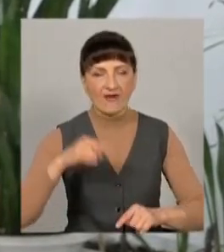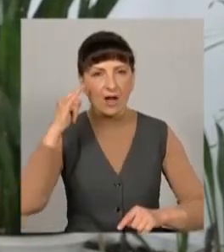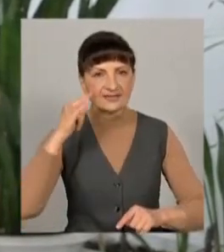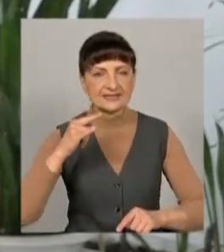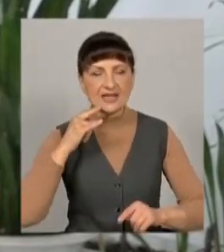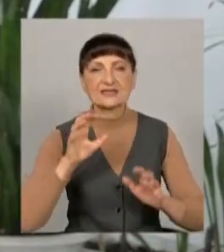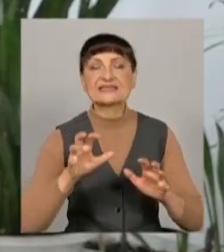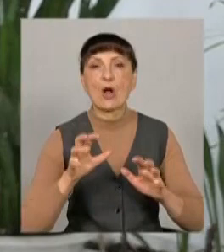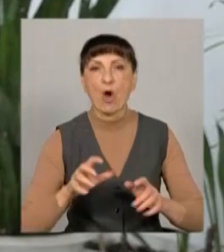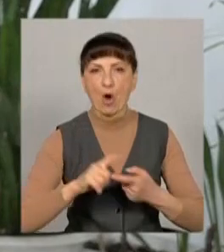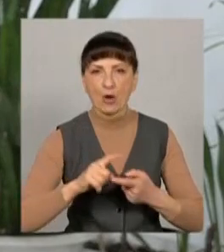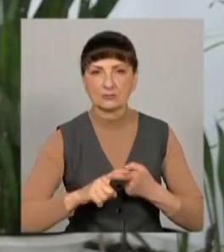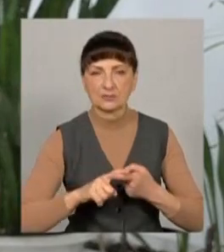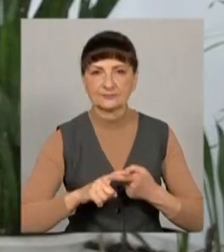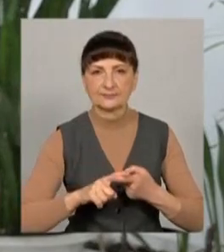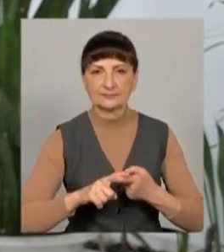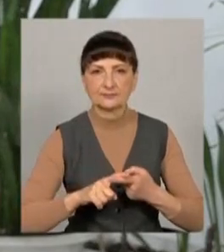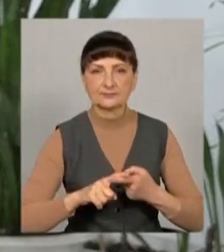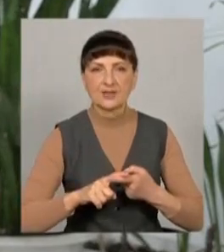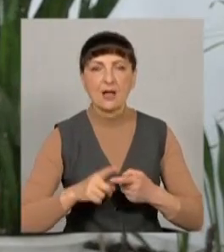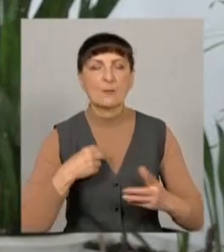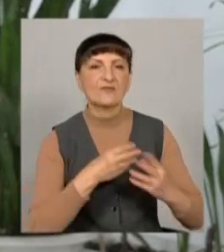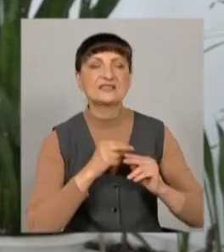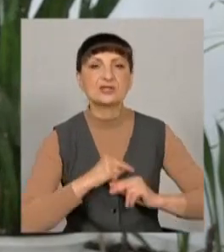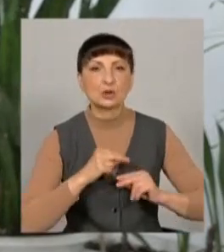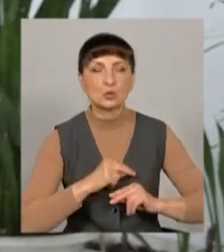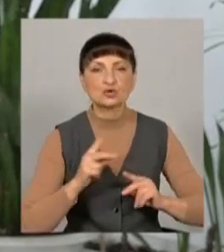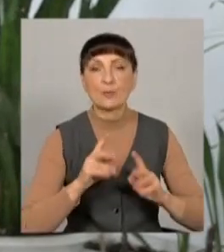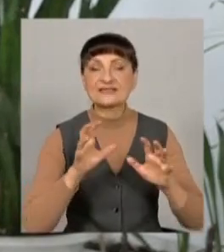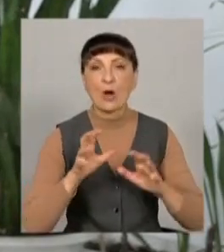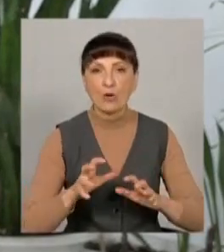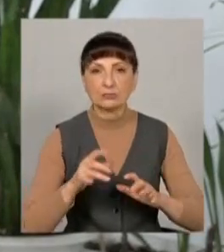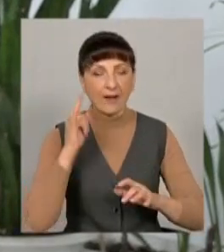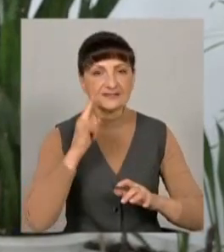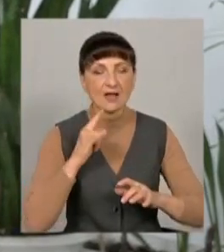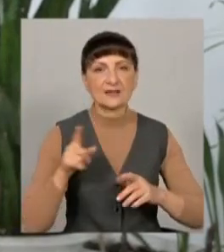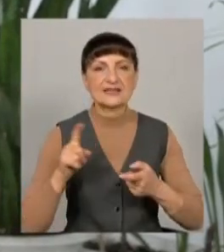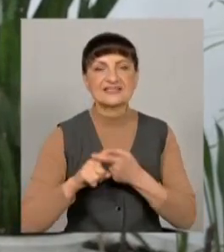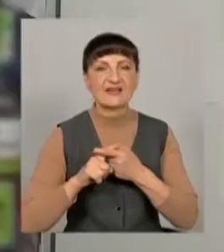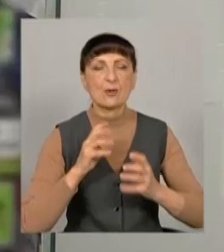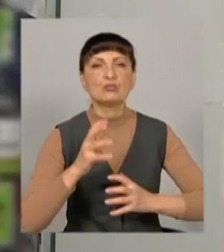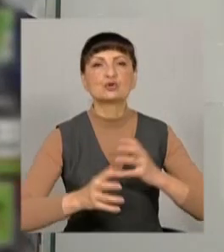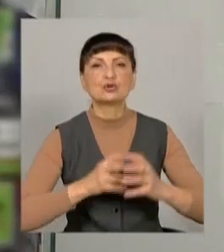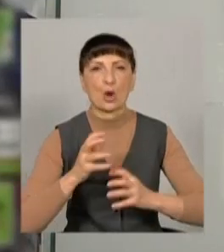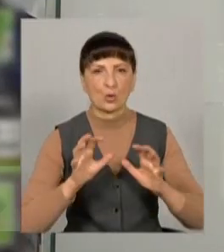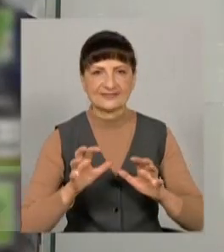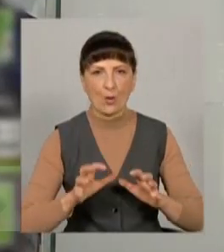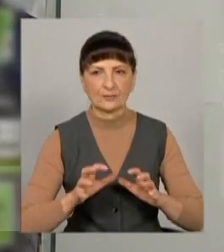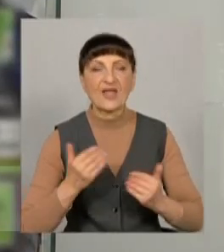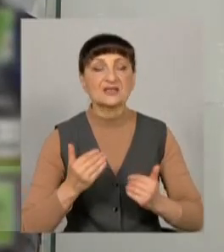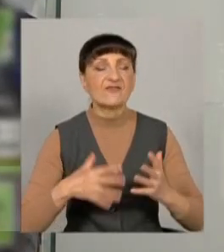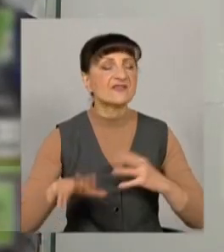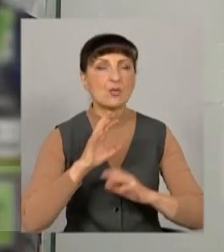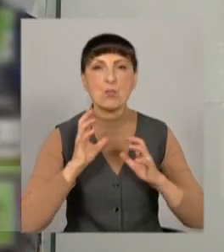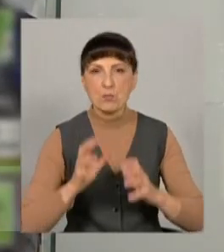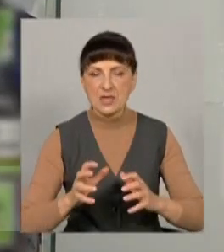казахстанского законодательства, по приведению его в соответствии с международными нормами. Между тем, сегодня во всем